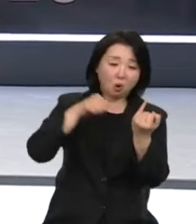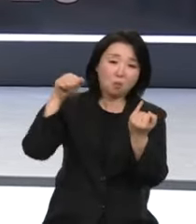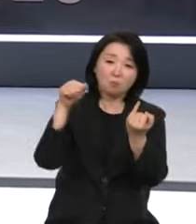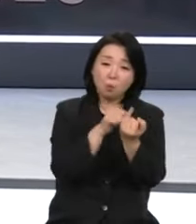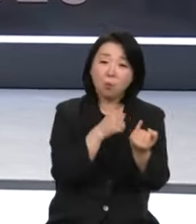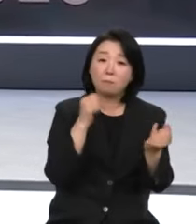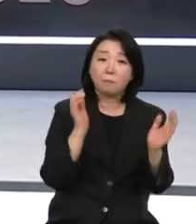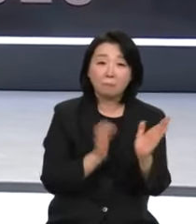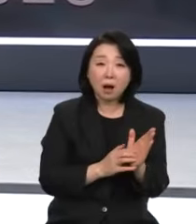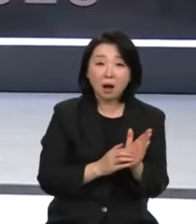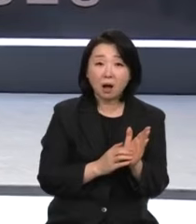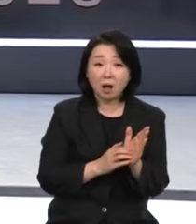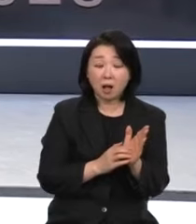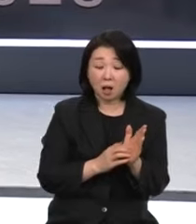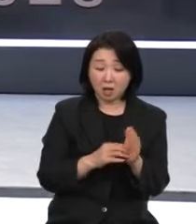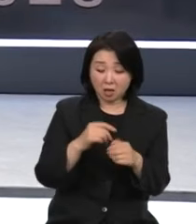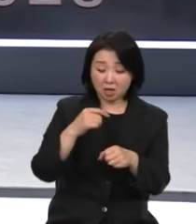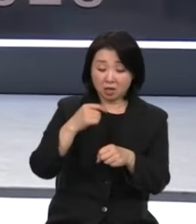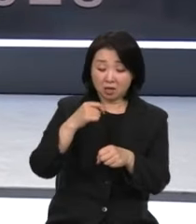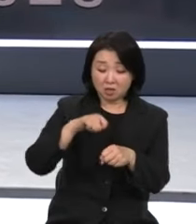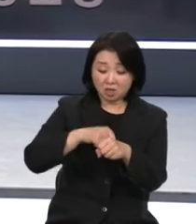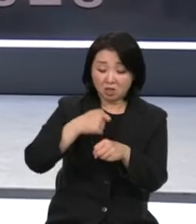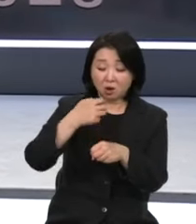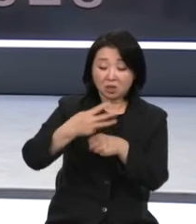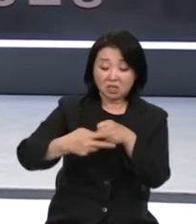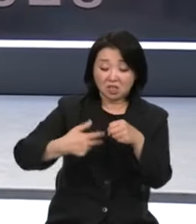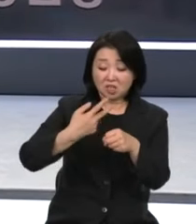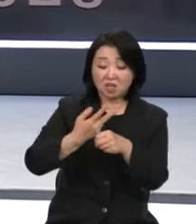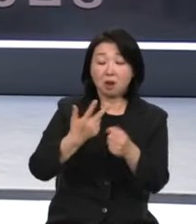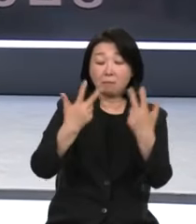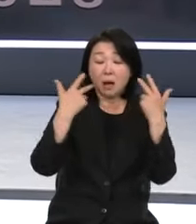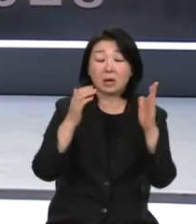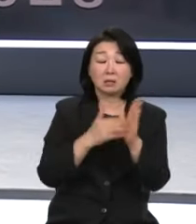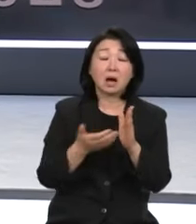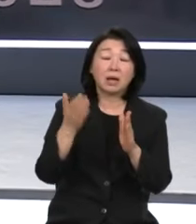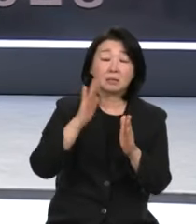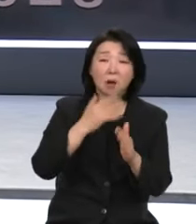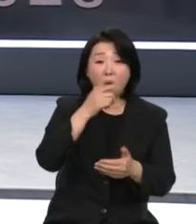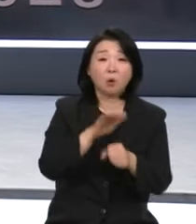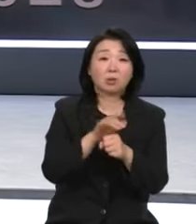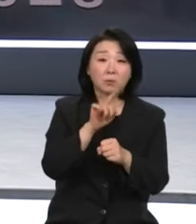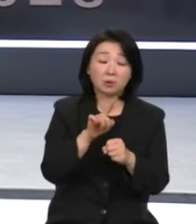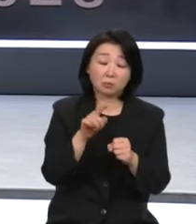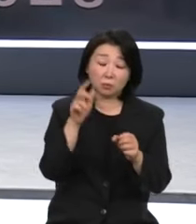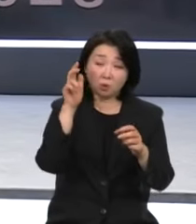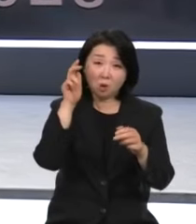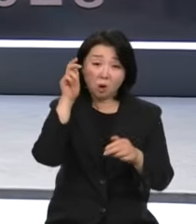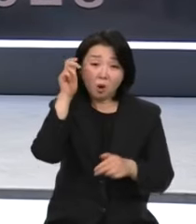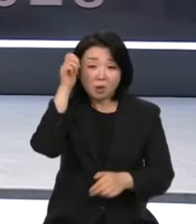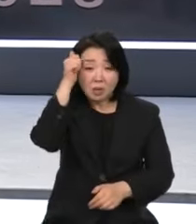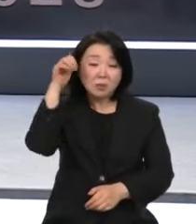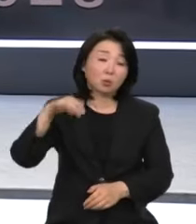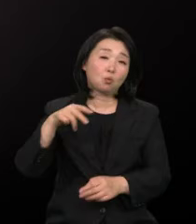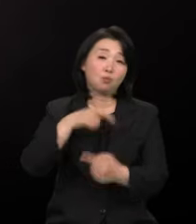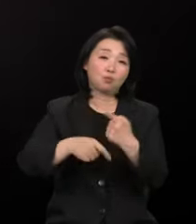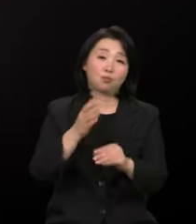7년을 받았는데 가해자 측은 억울하다면서 지금도 무인텔을 영업 중입니다. 이상엽 기자가 취재했습니다.